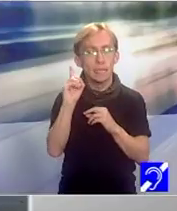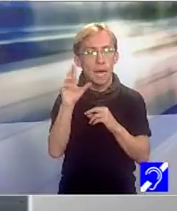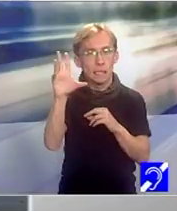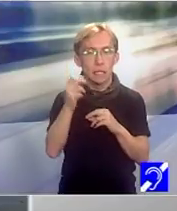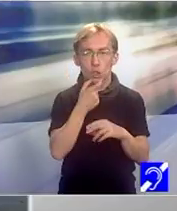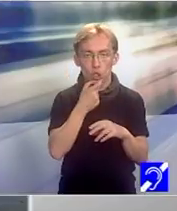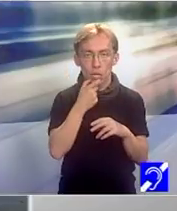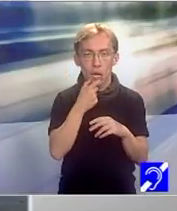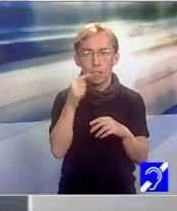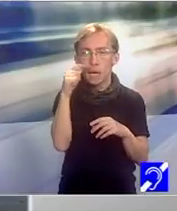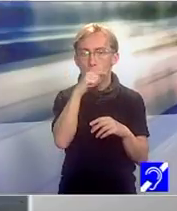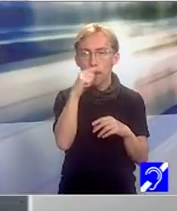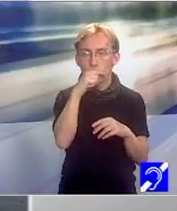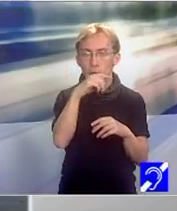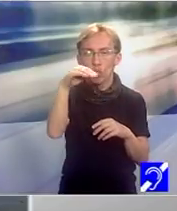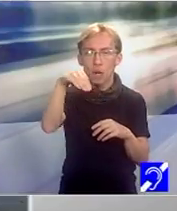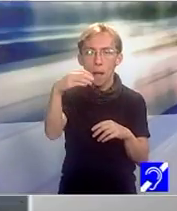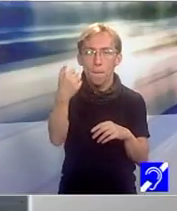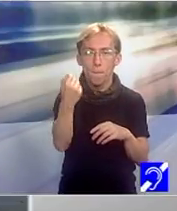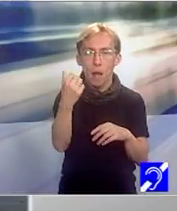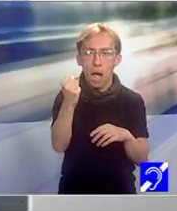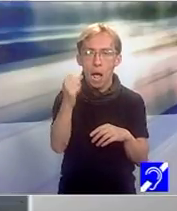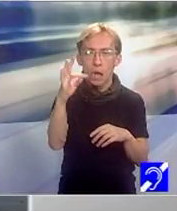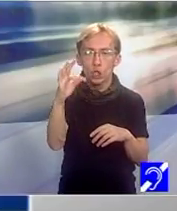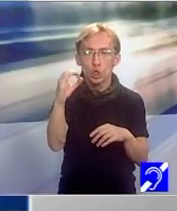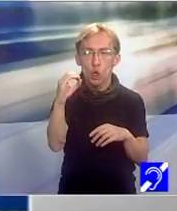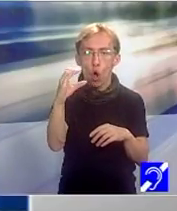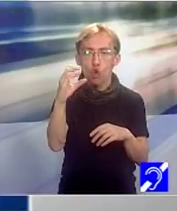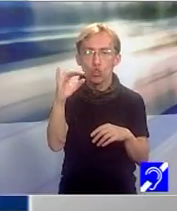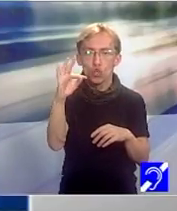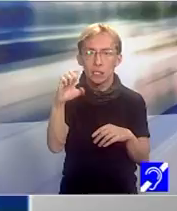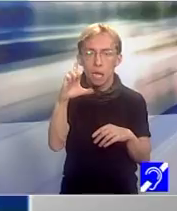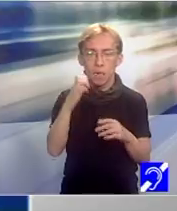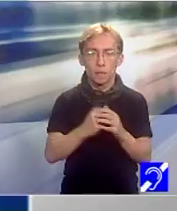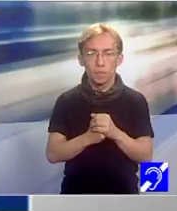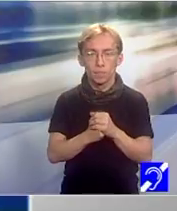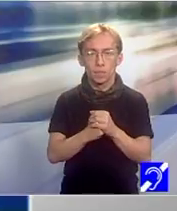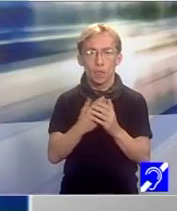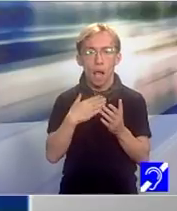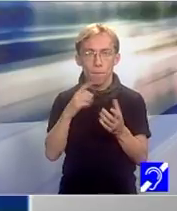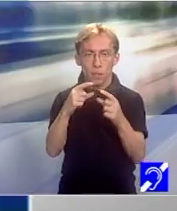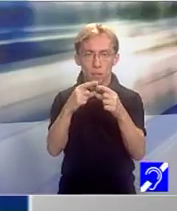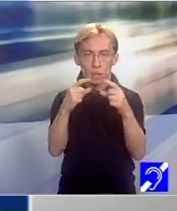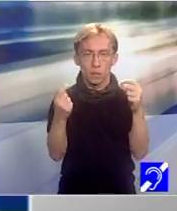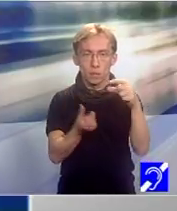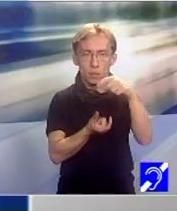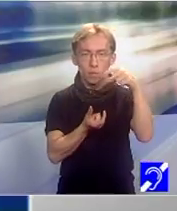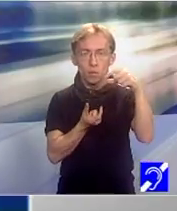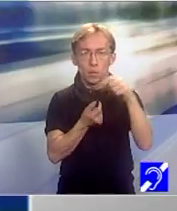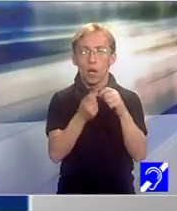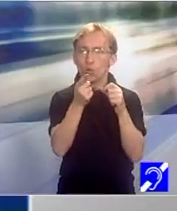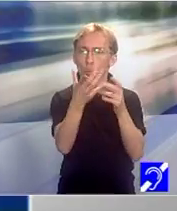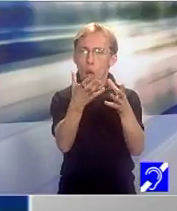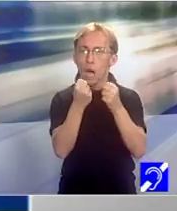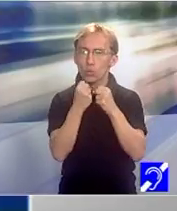care lipește mastocitele de locul unde se află. Este acela. Ceea ce exact. Am în mână, această cutie pe care tu ai adus-o cu